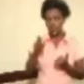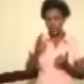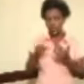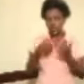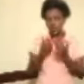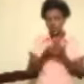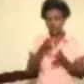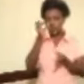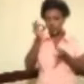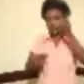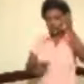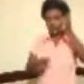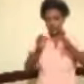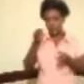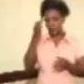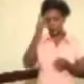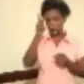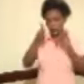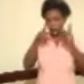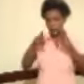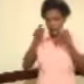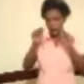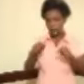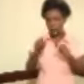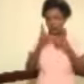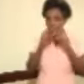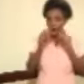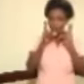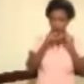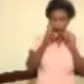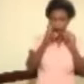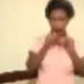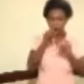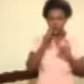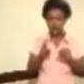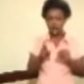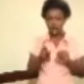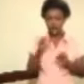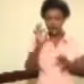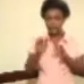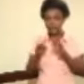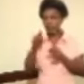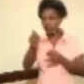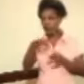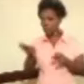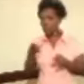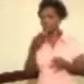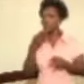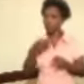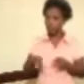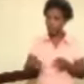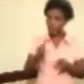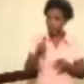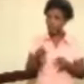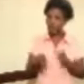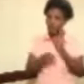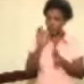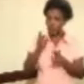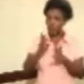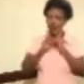d'instruction, 27 juges de siège, nous n'avons pas sur où on a la province pour un sac qui tribunal de paix, c'est pas cap forond. Nous